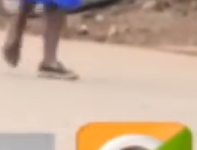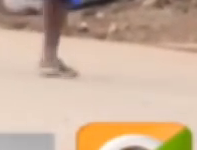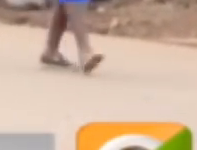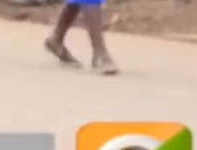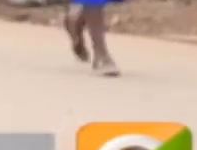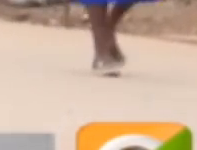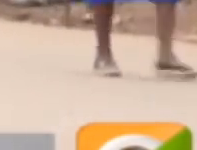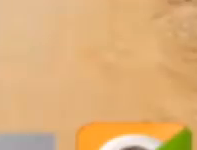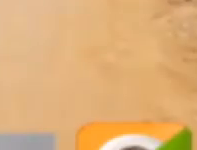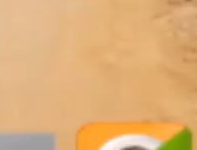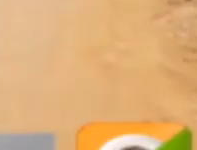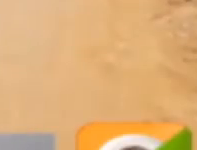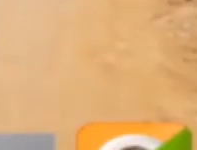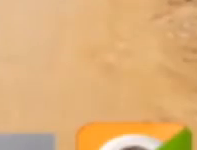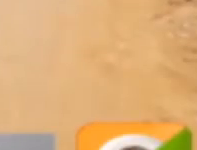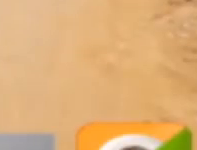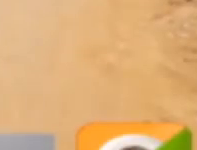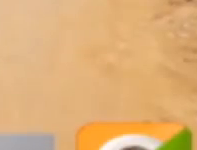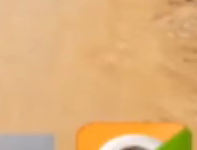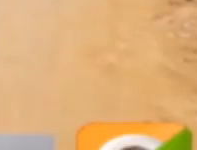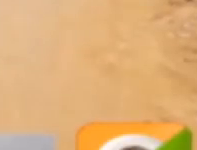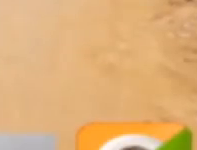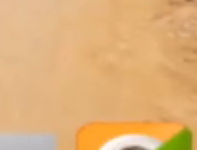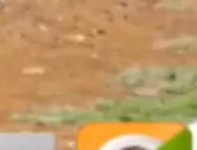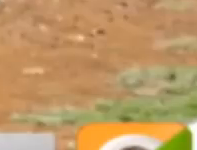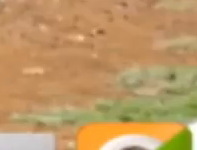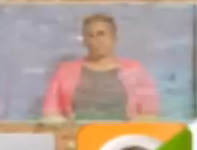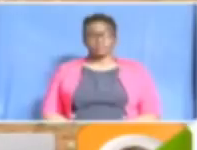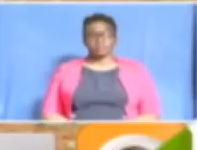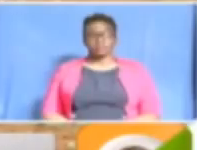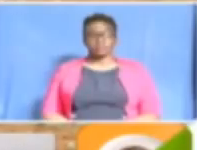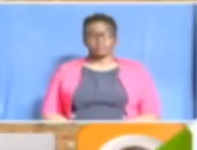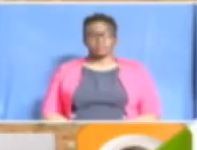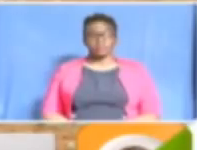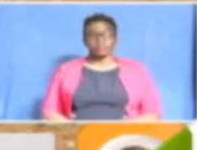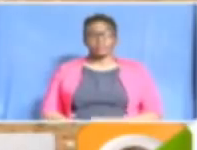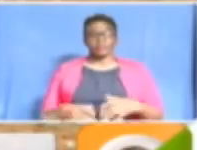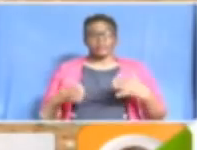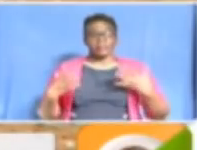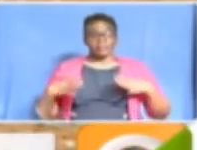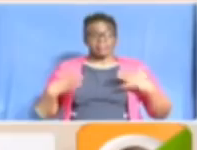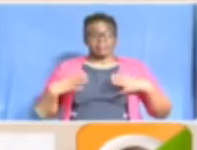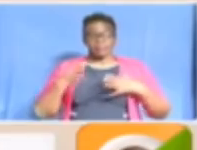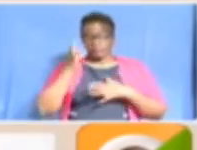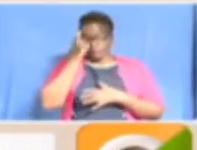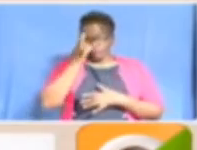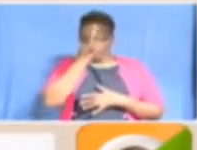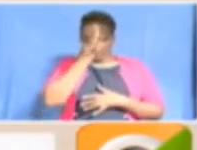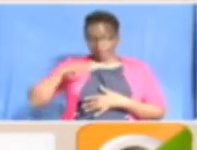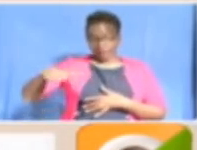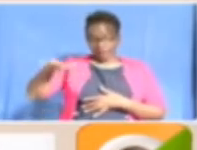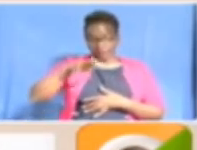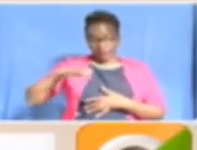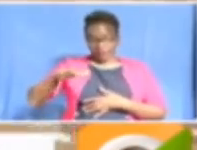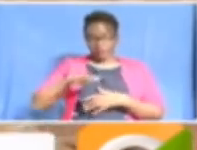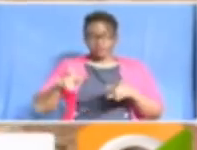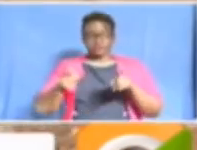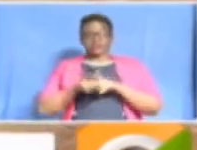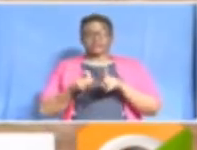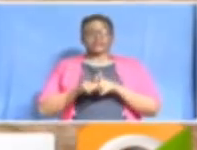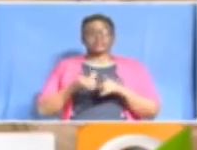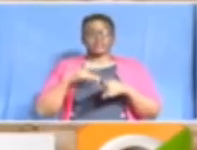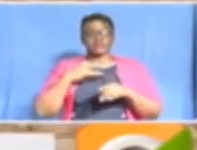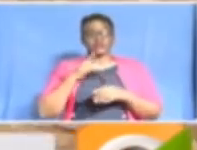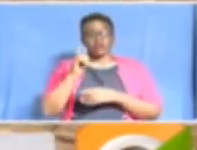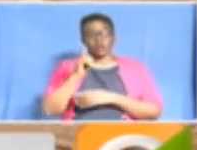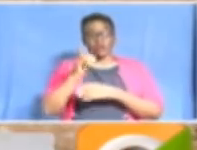likiwahangaisha. Kwa mujibu wa wakazi mjini Nyeri, uhalifu ulichochewa na kuuawa kwa mmoja wa majambazi hao hapa jijini Nairobi